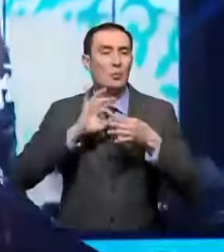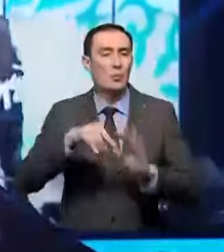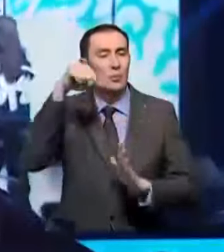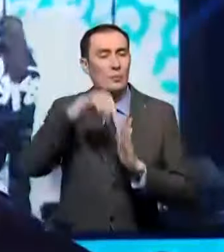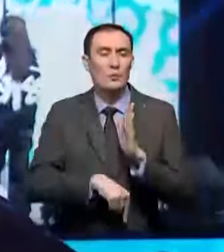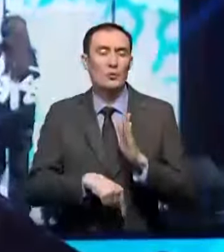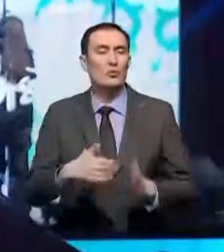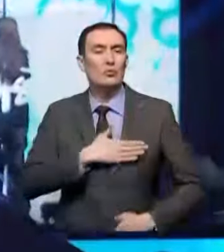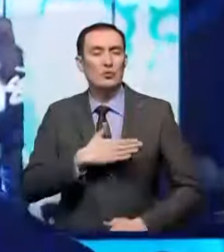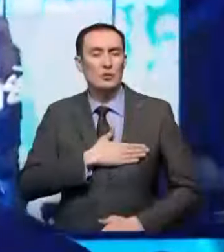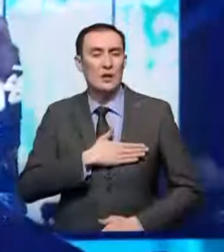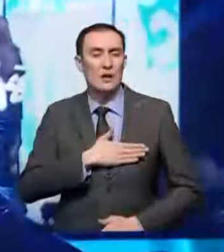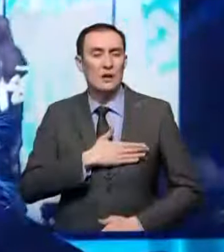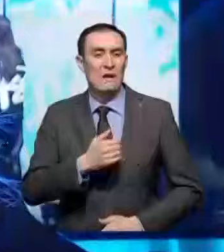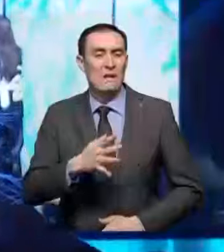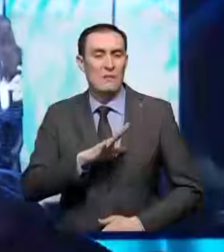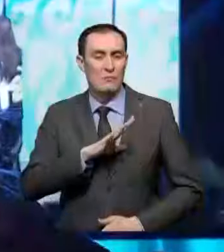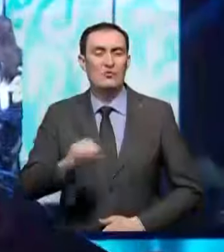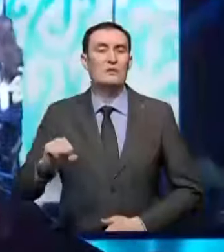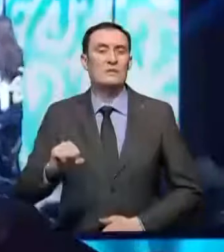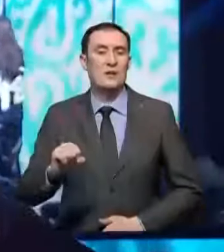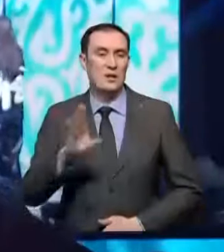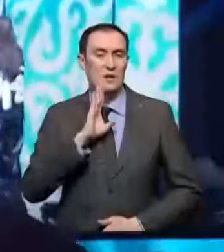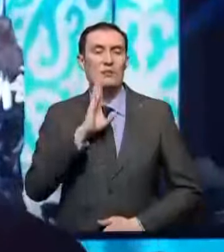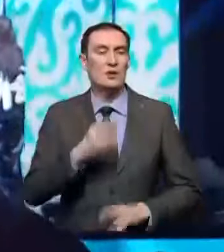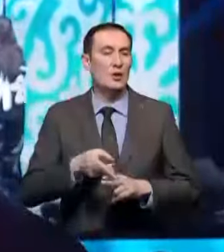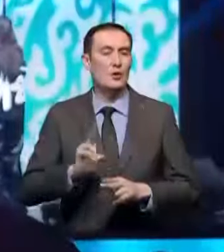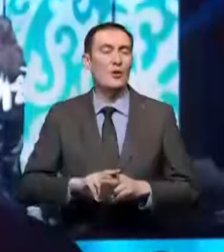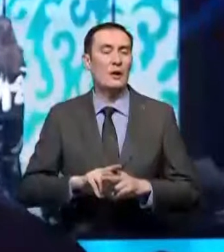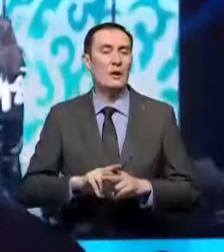души такой воинственной, мужественной девушки, которая